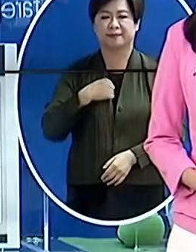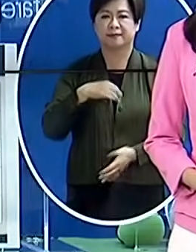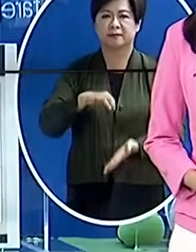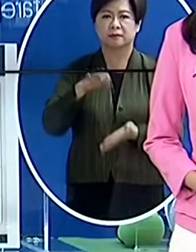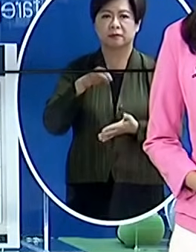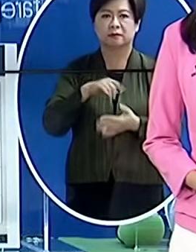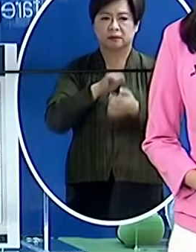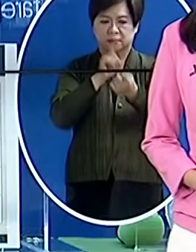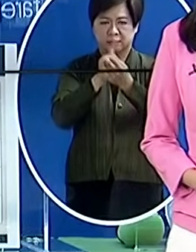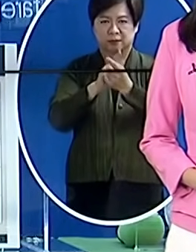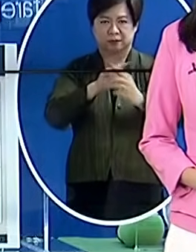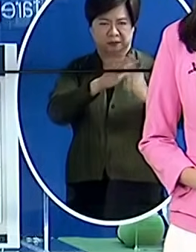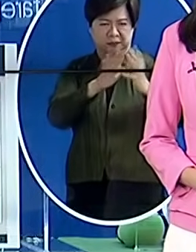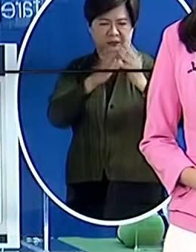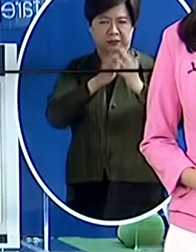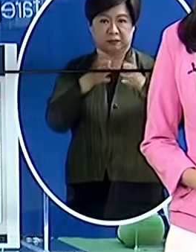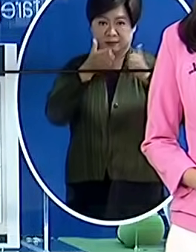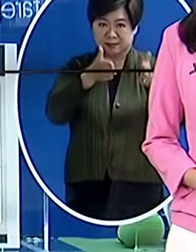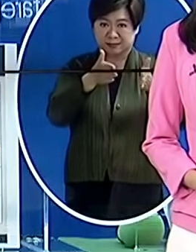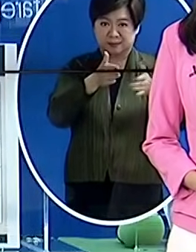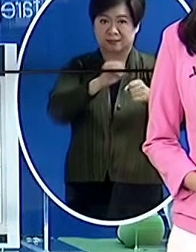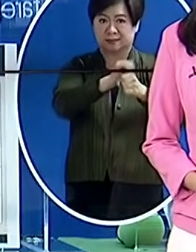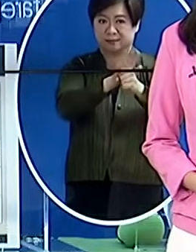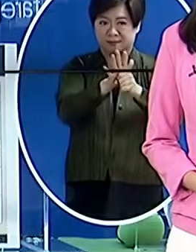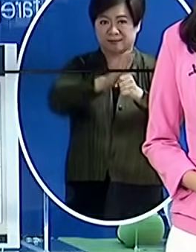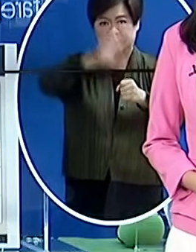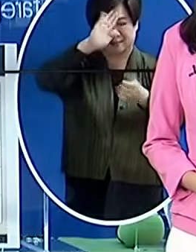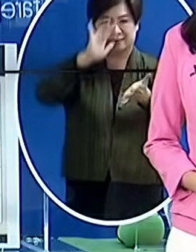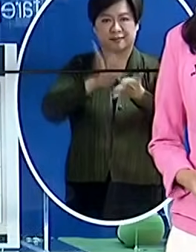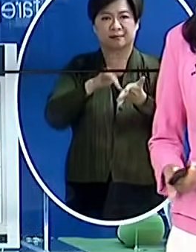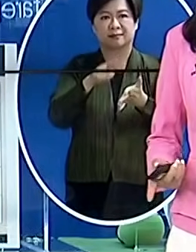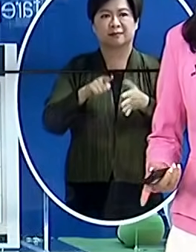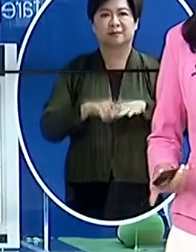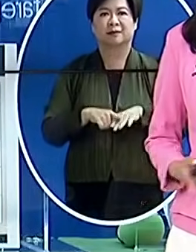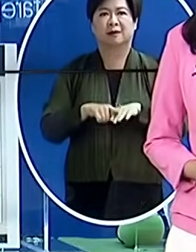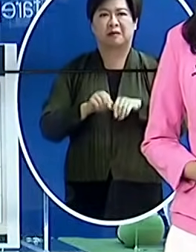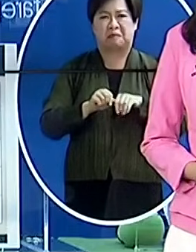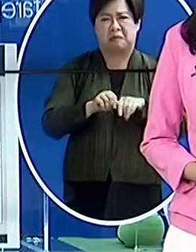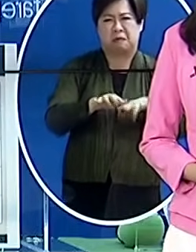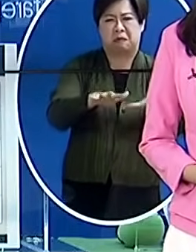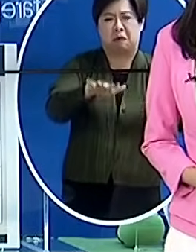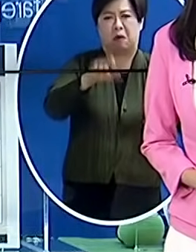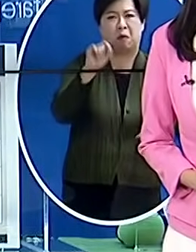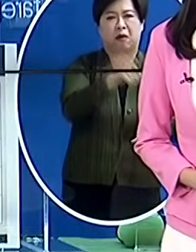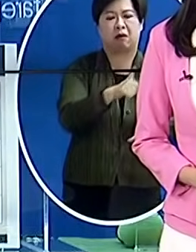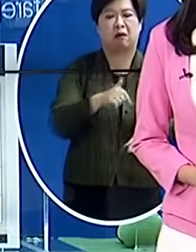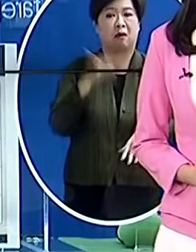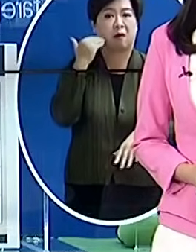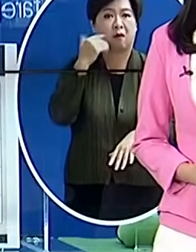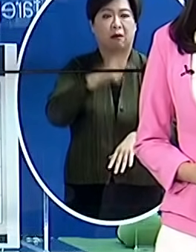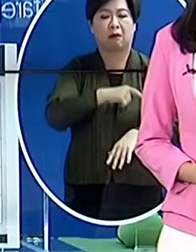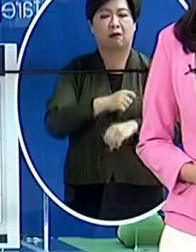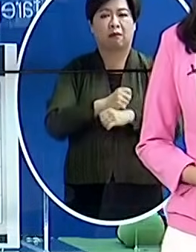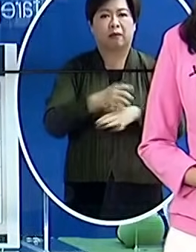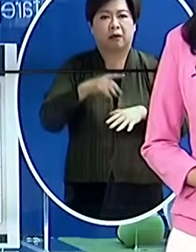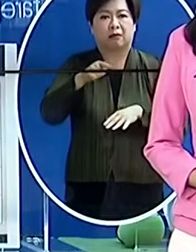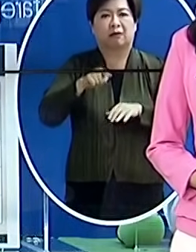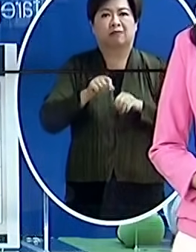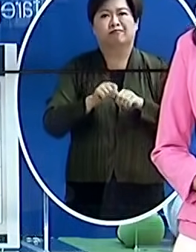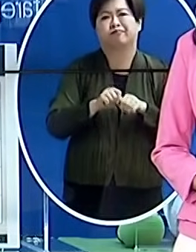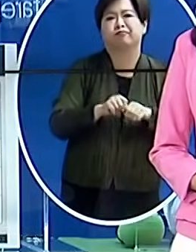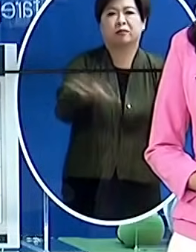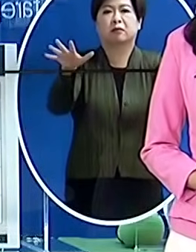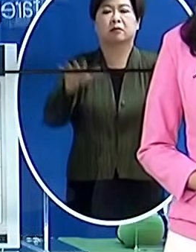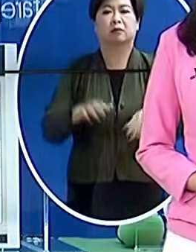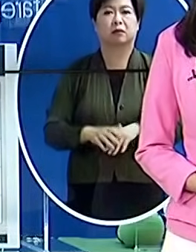三级警戒现在确定全台都必须要延长到7月12号，那么有一些批评声出现了，有人就在问说，是不是全台